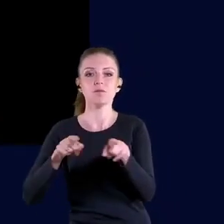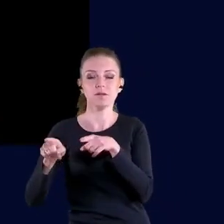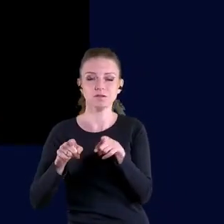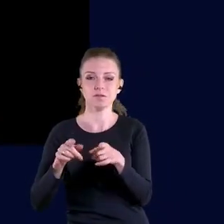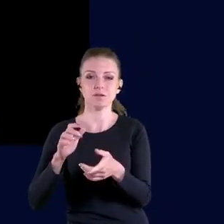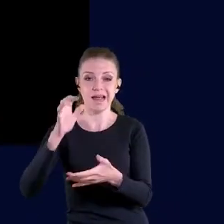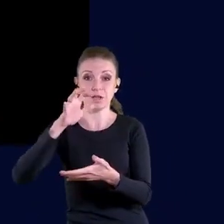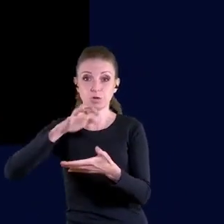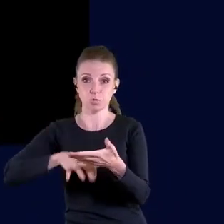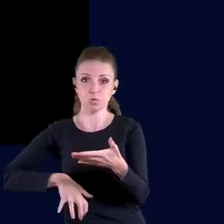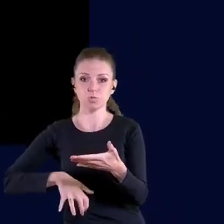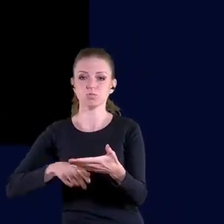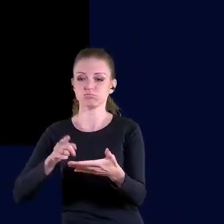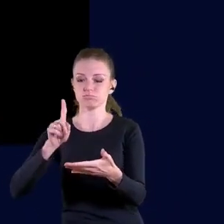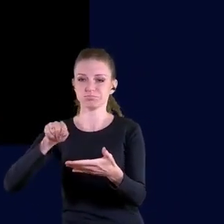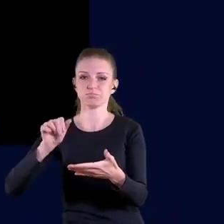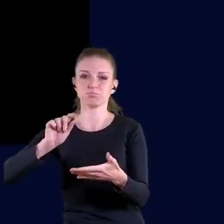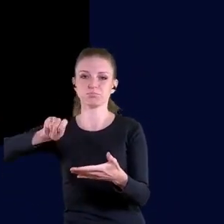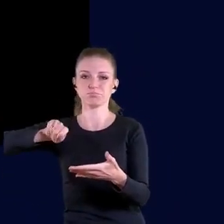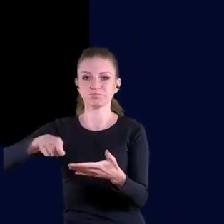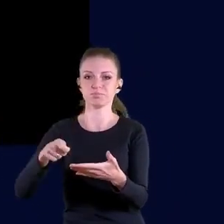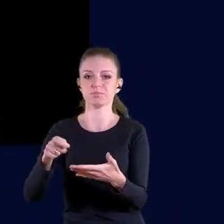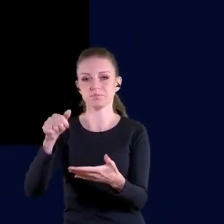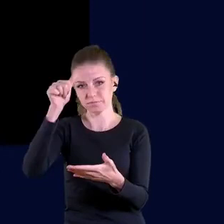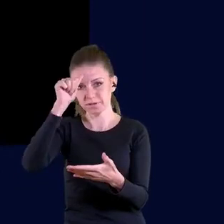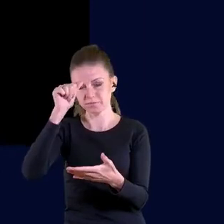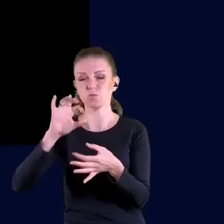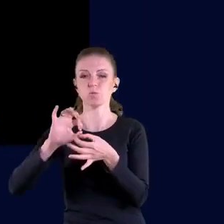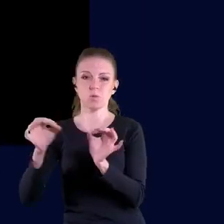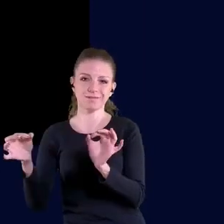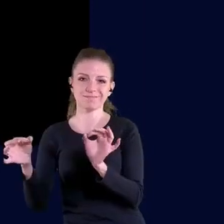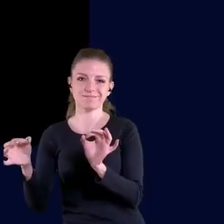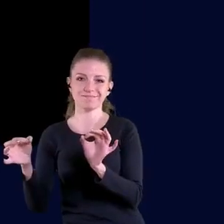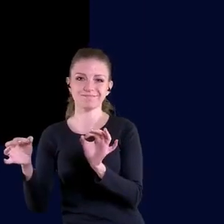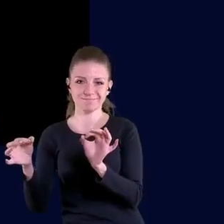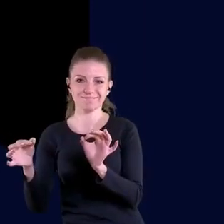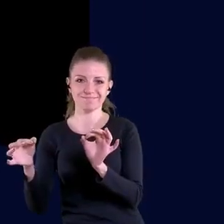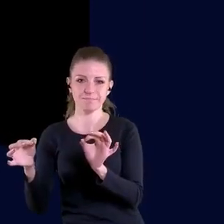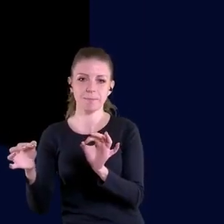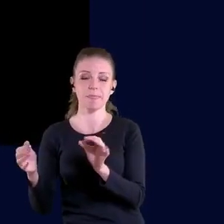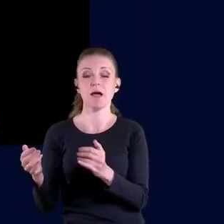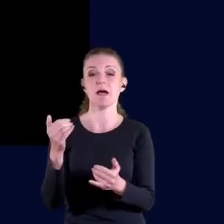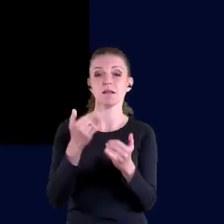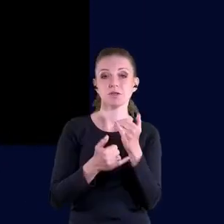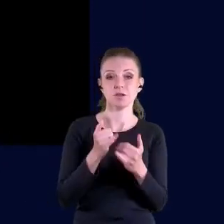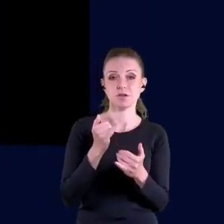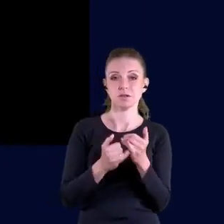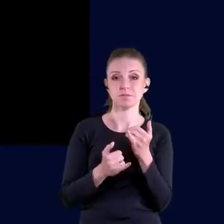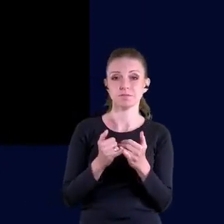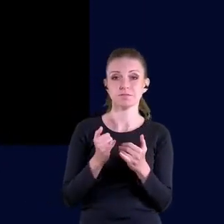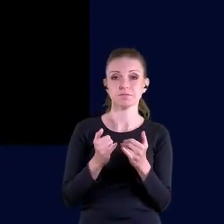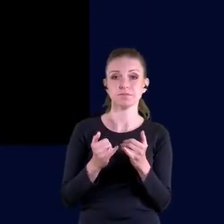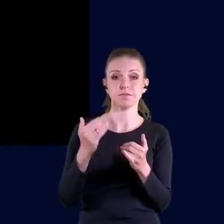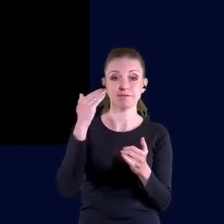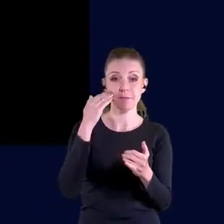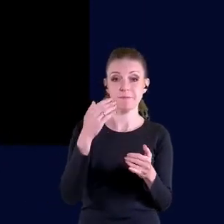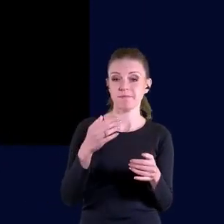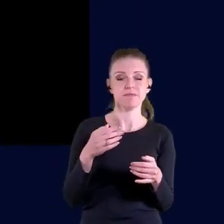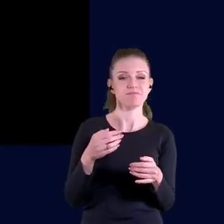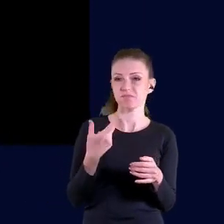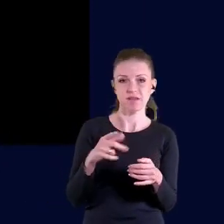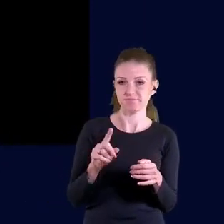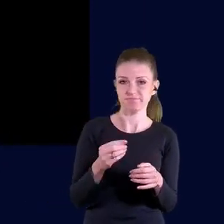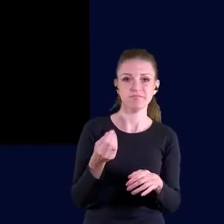ten artykuł jako jako artykuł z czasopisma złotego jeżeli wiemy że wartością